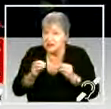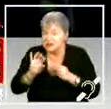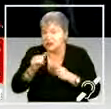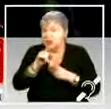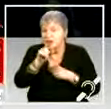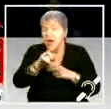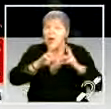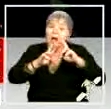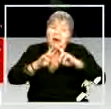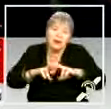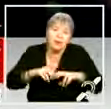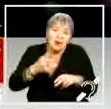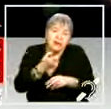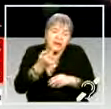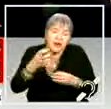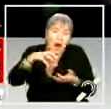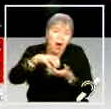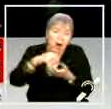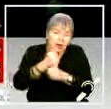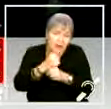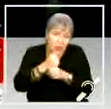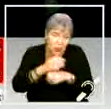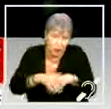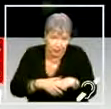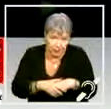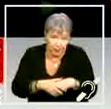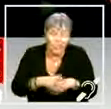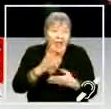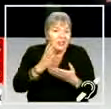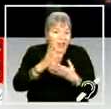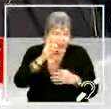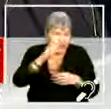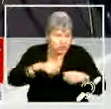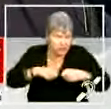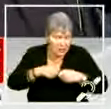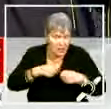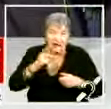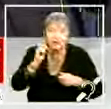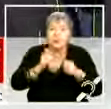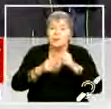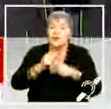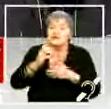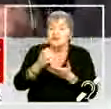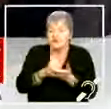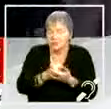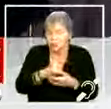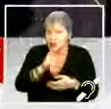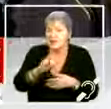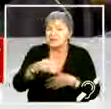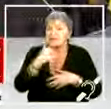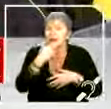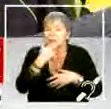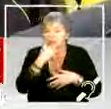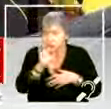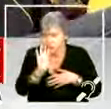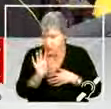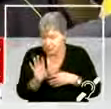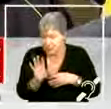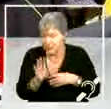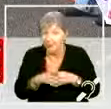ei își vor pierde locurile de muncă. Așadar, sindicaliștii de aici din Piața Victoriei au nemulțumiri